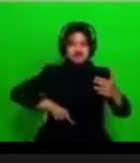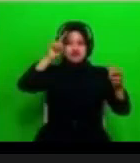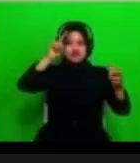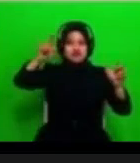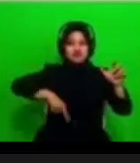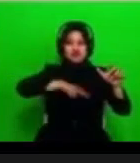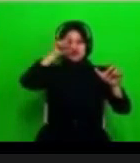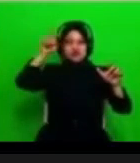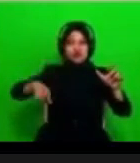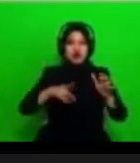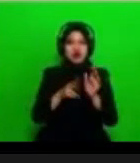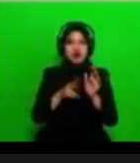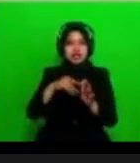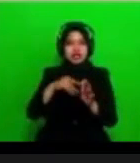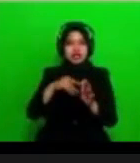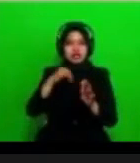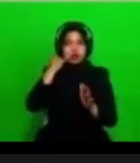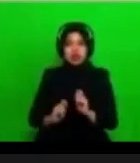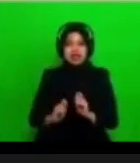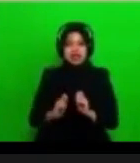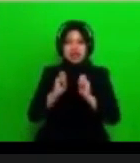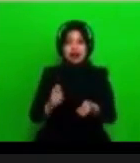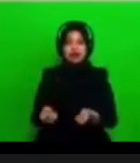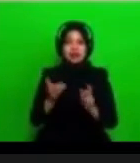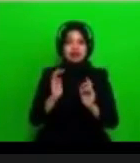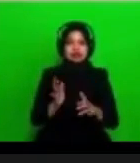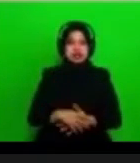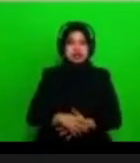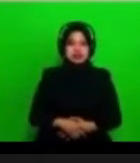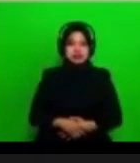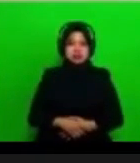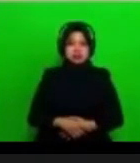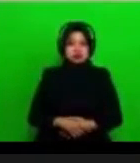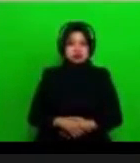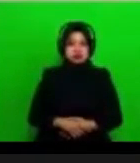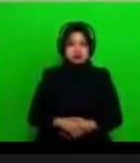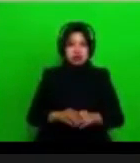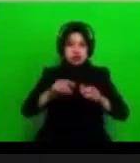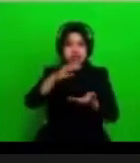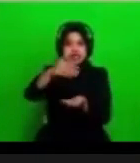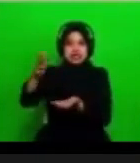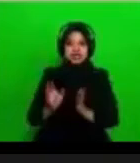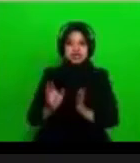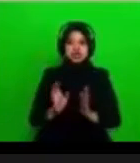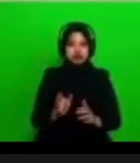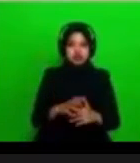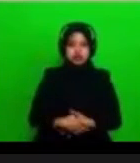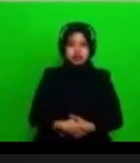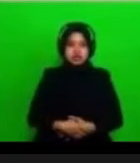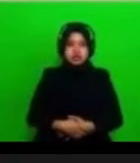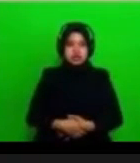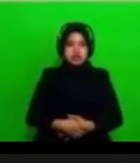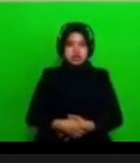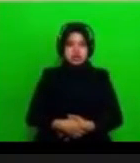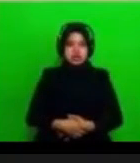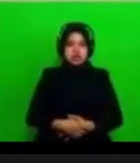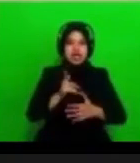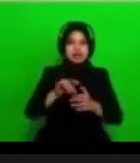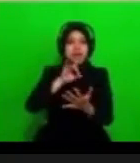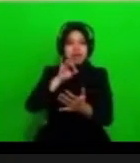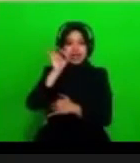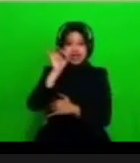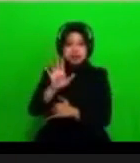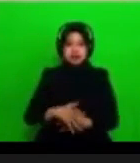Ini nomor telepon yang sudah terregistrasi. Betul sekali. Dalam kegiatan ini sudah terdata di sini dan nanti akan kita pilih